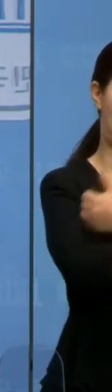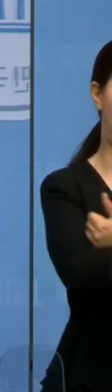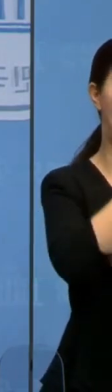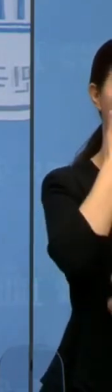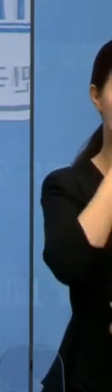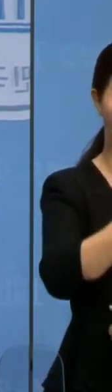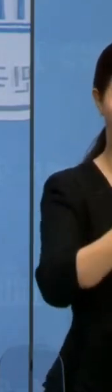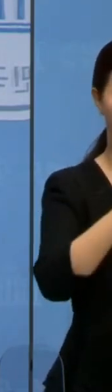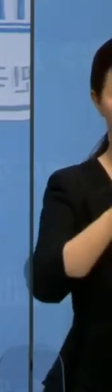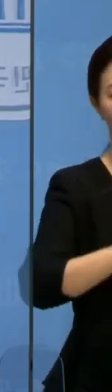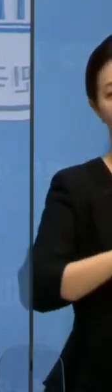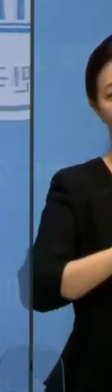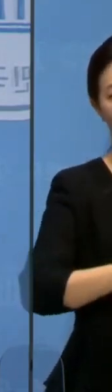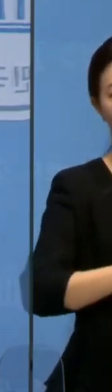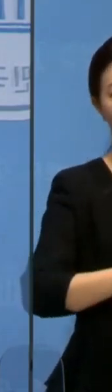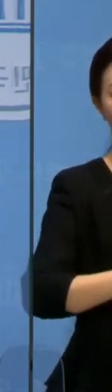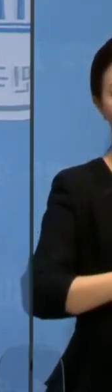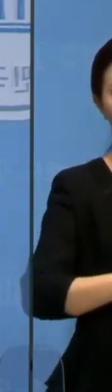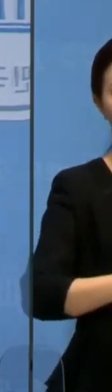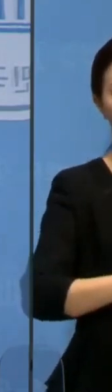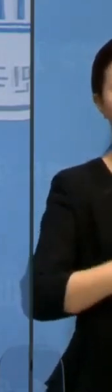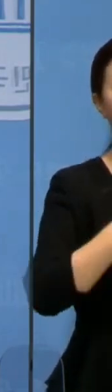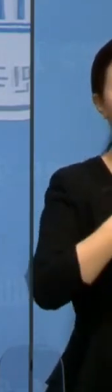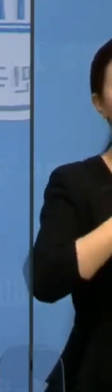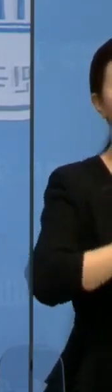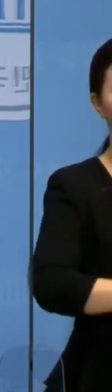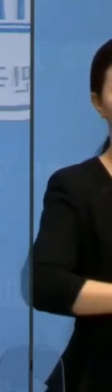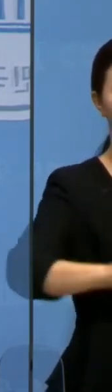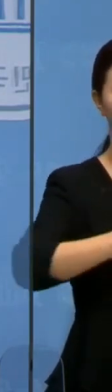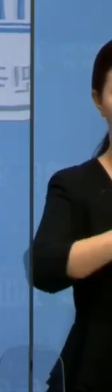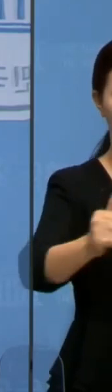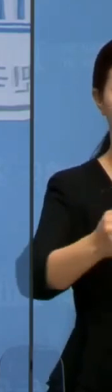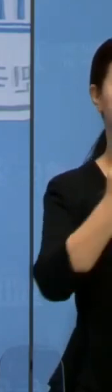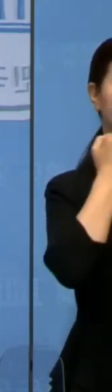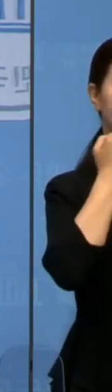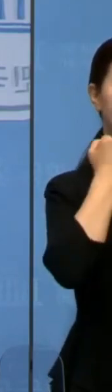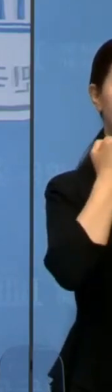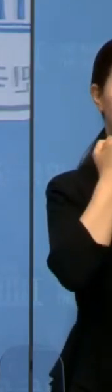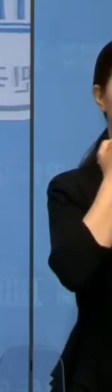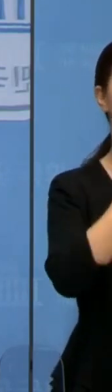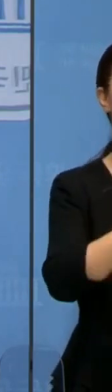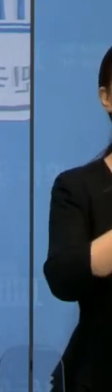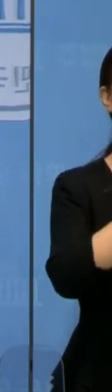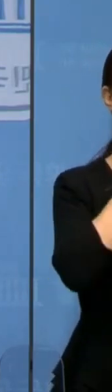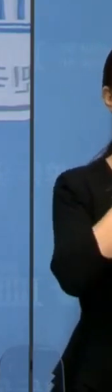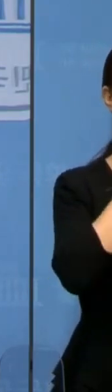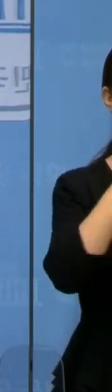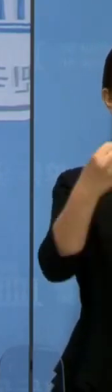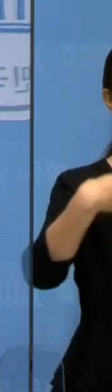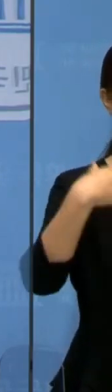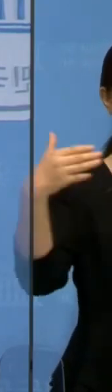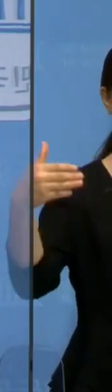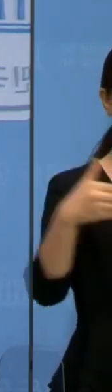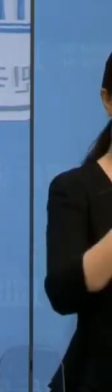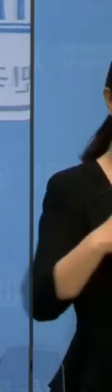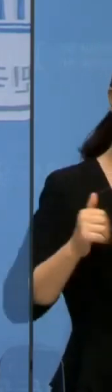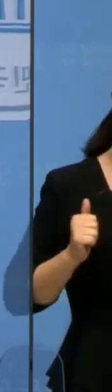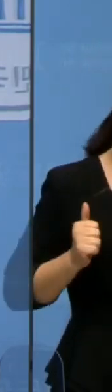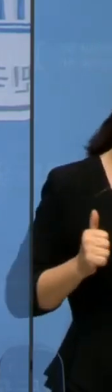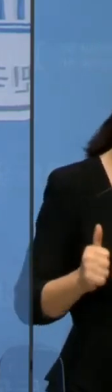됐다고 하실 때까지 혁신해야 합니다. 개혁과 민생 한